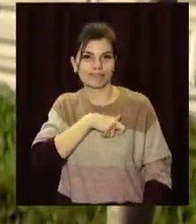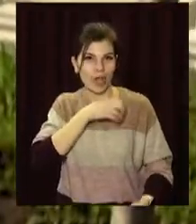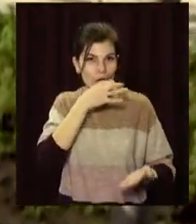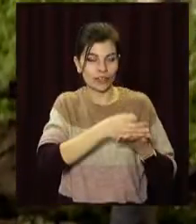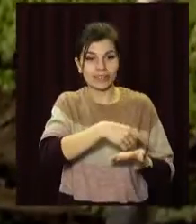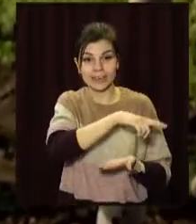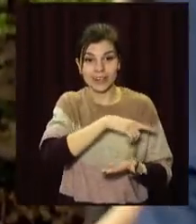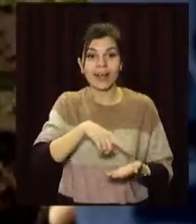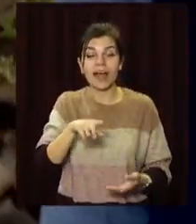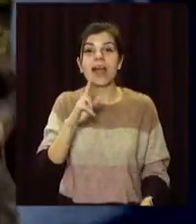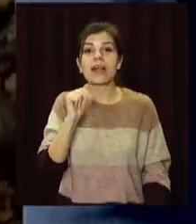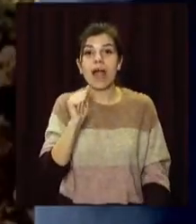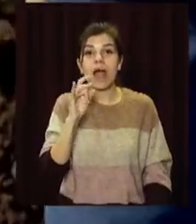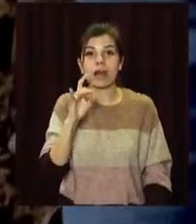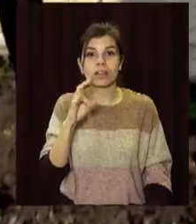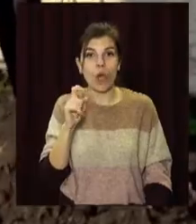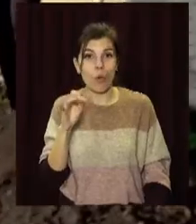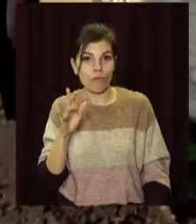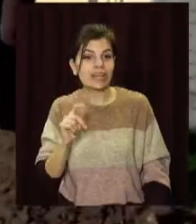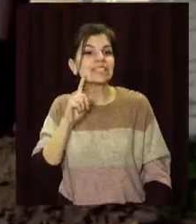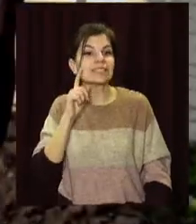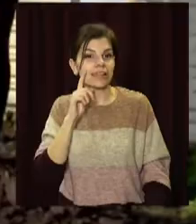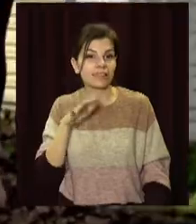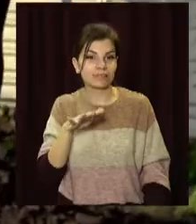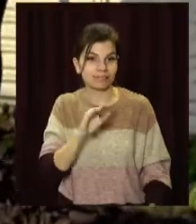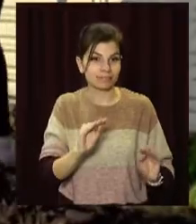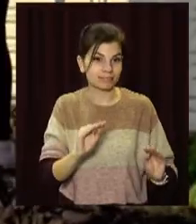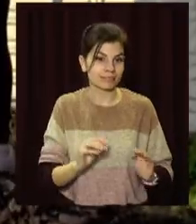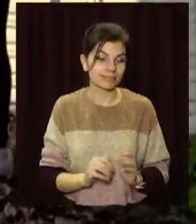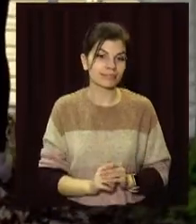карнаухівці озеленюють спортивну зону.